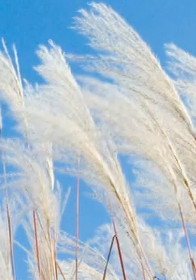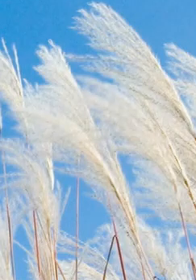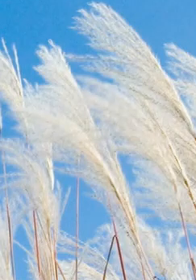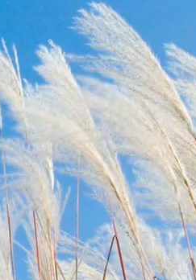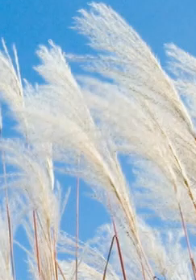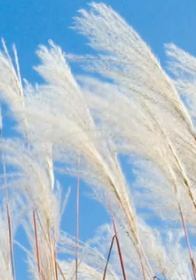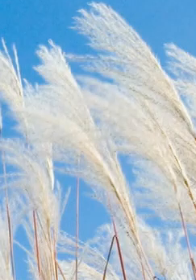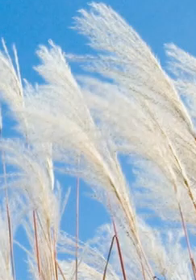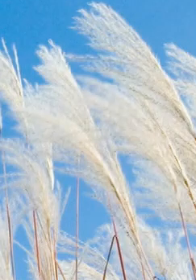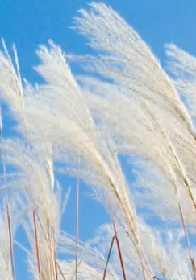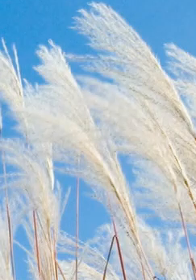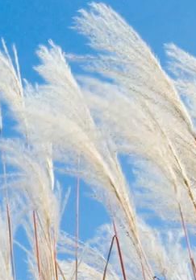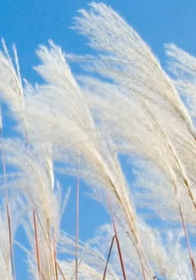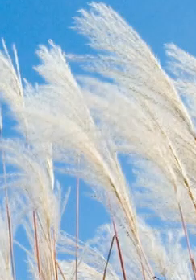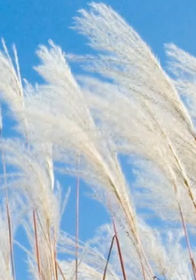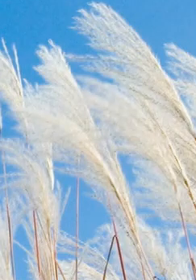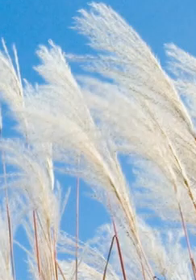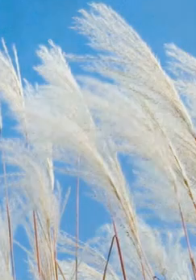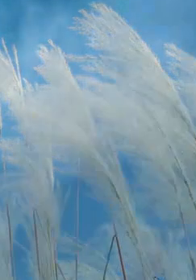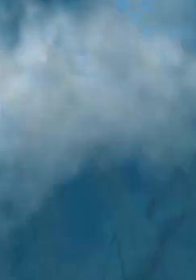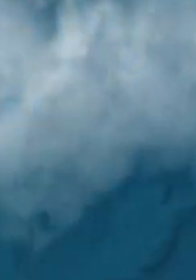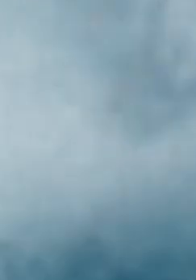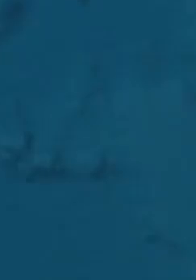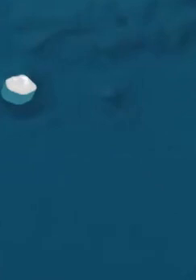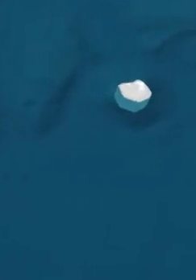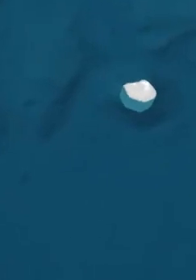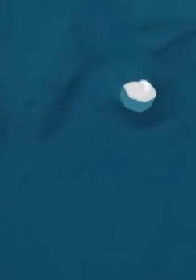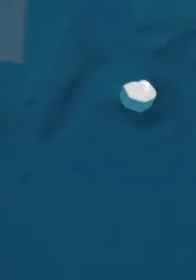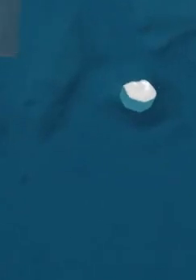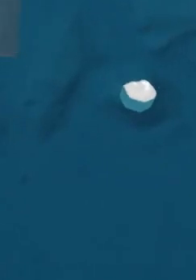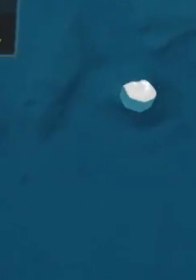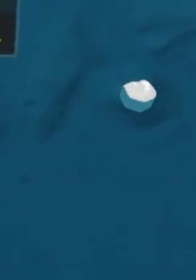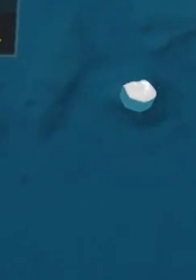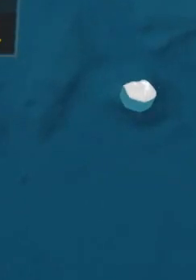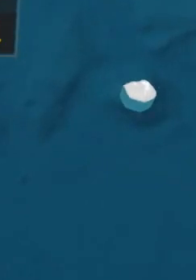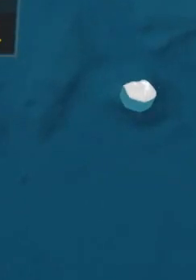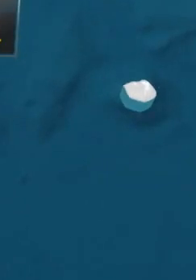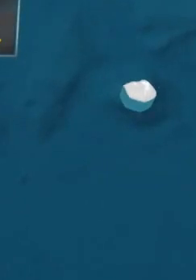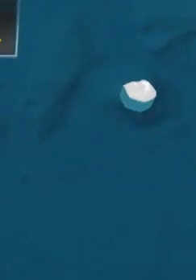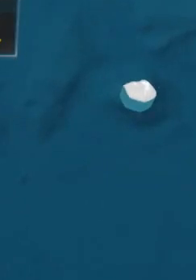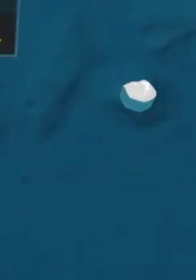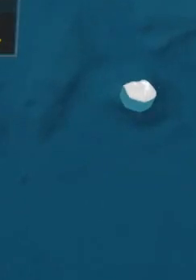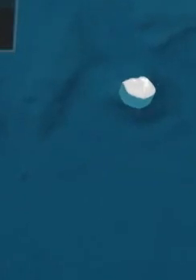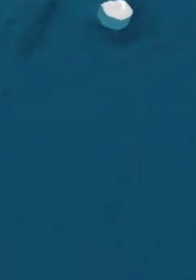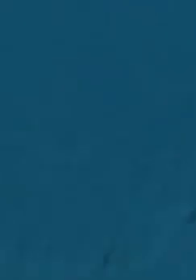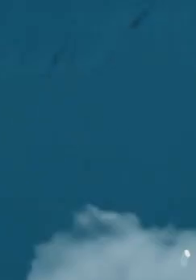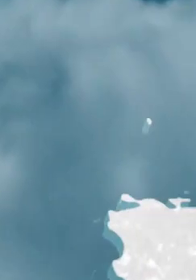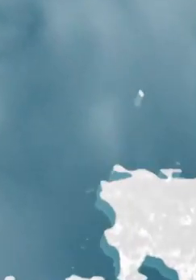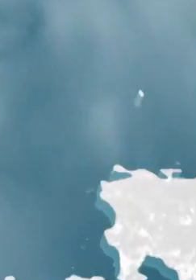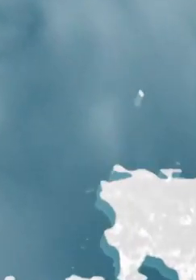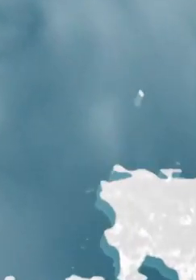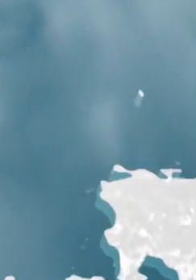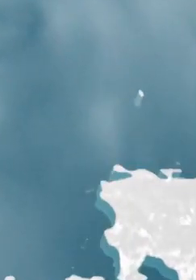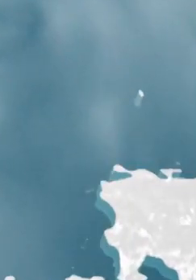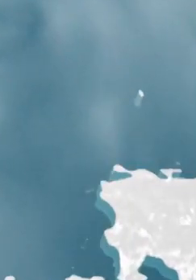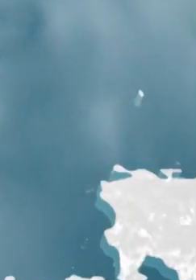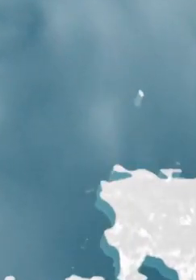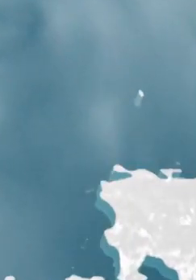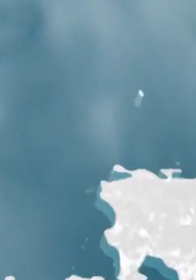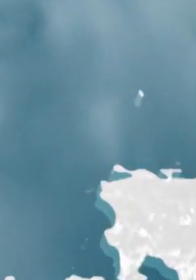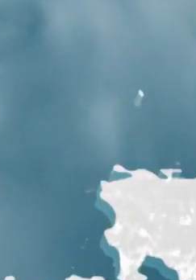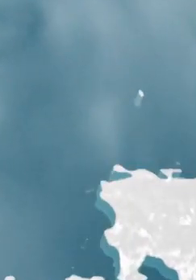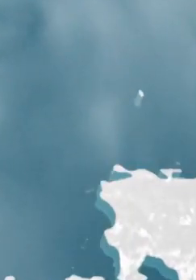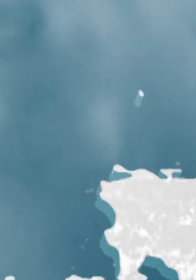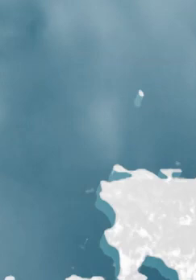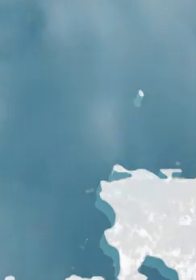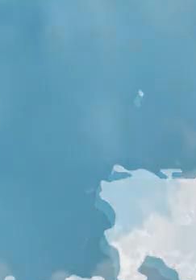내일은 전국에 가끔 구름이 많겠습니다. 아침 최저 기온은 7도에서 13도, 낮 최고 기온은 14도에서